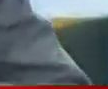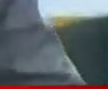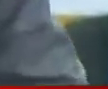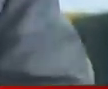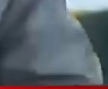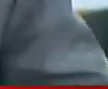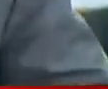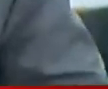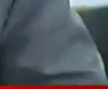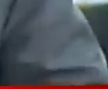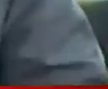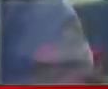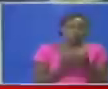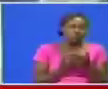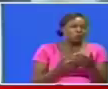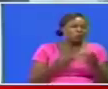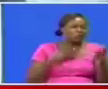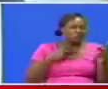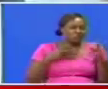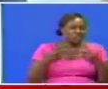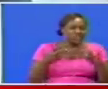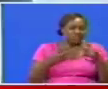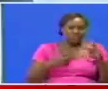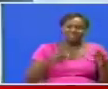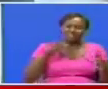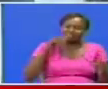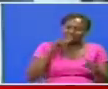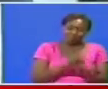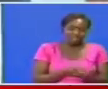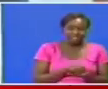Thank you so very much.